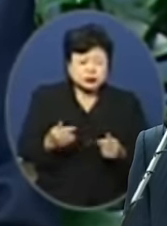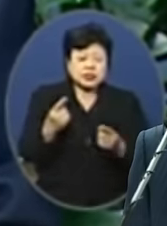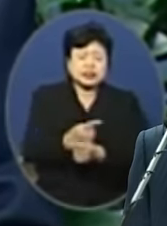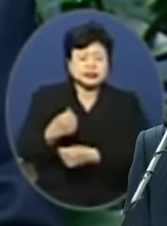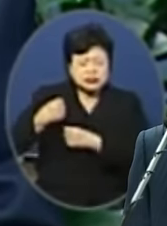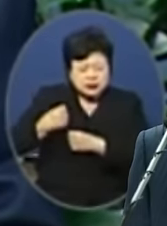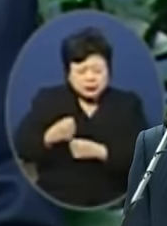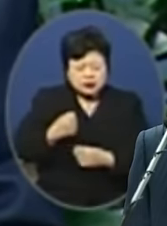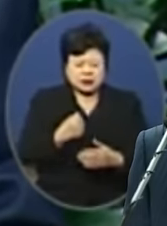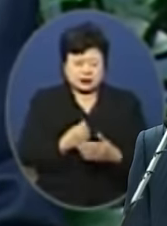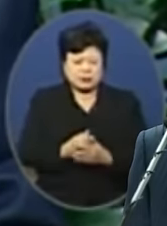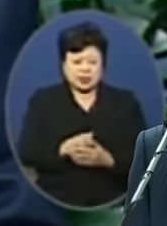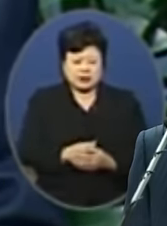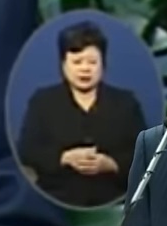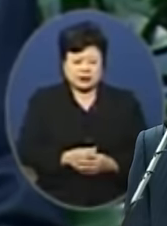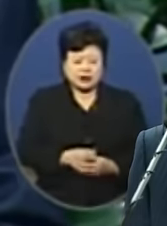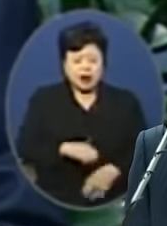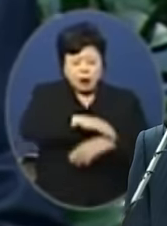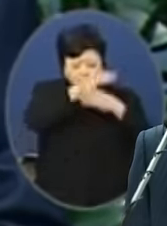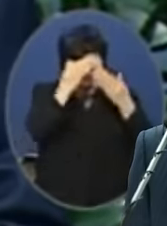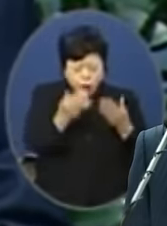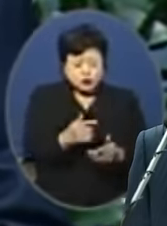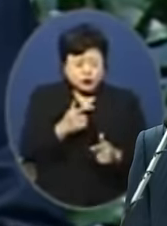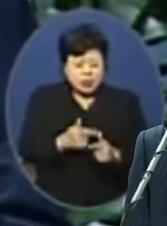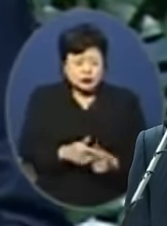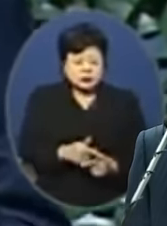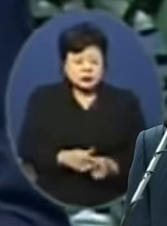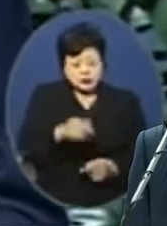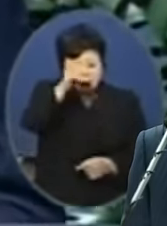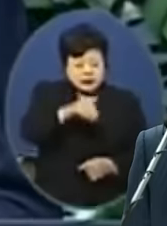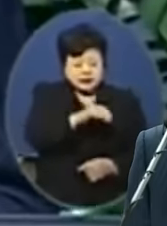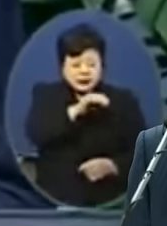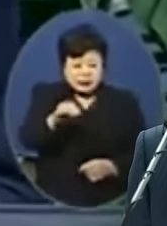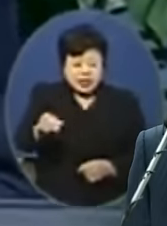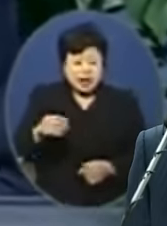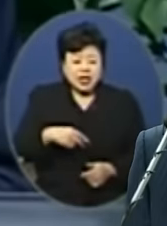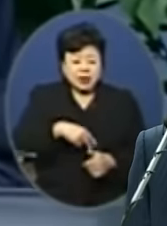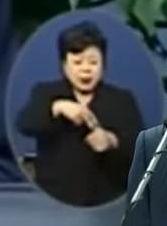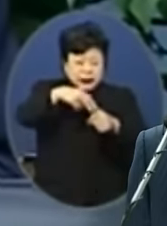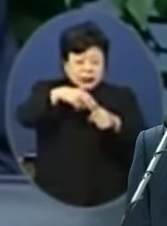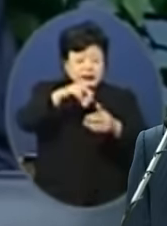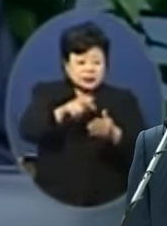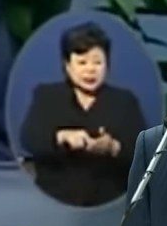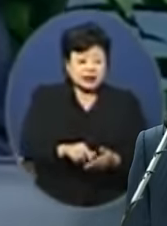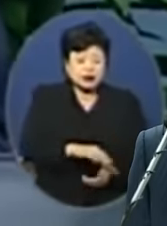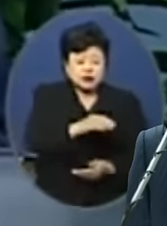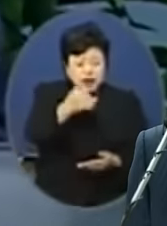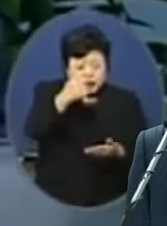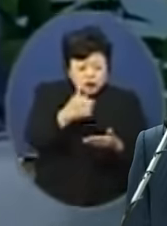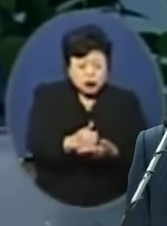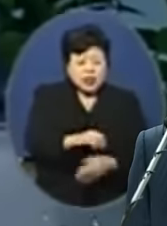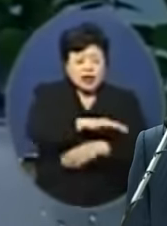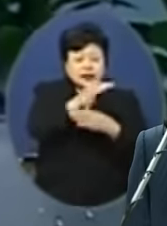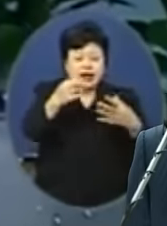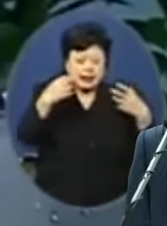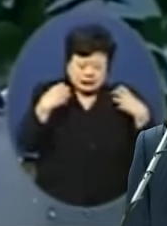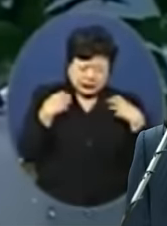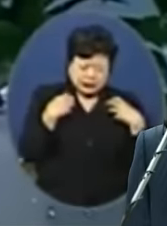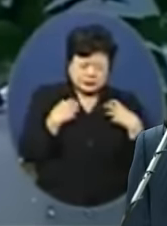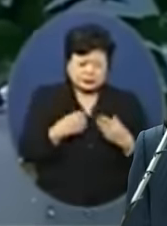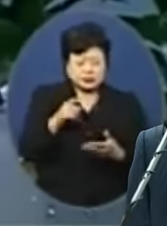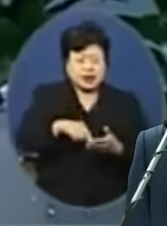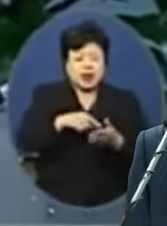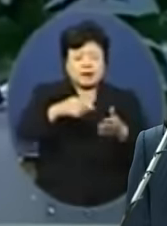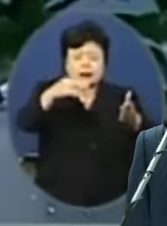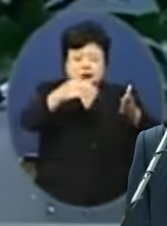것입니다. 하나도 남지 않고 예수님이 십자가에 매달렸을 때 모든 것을 다